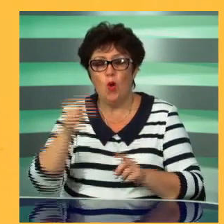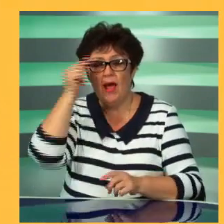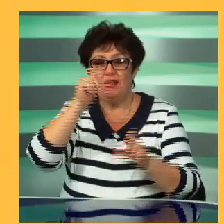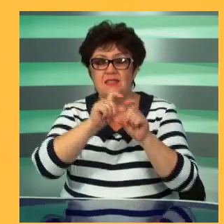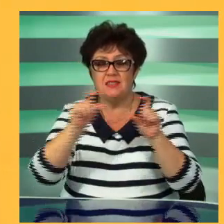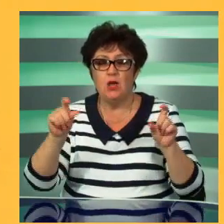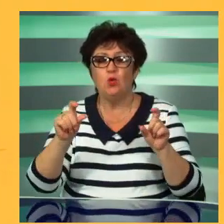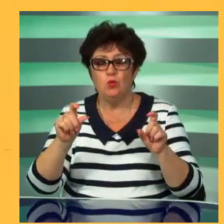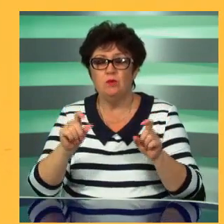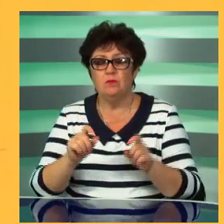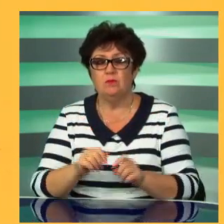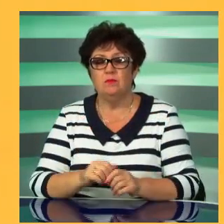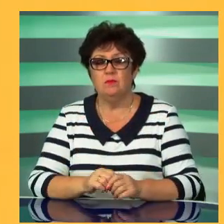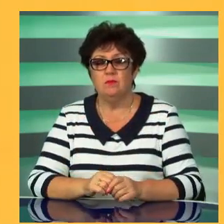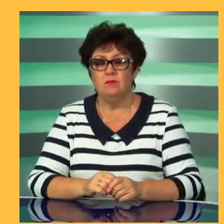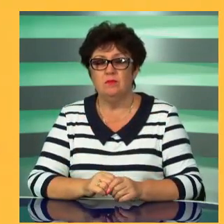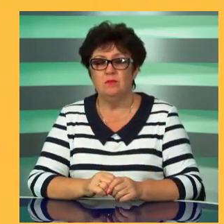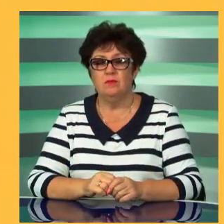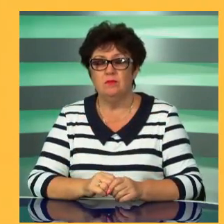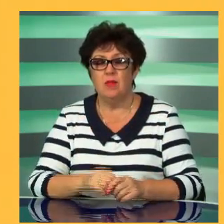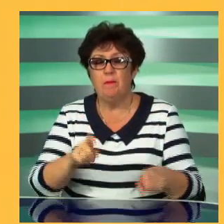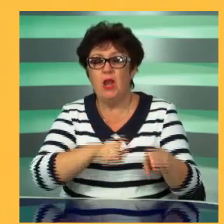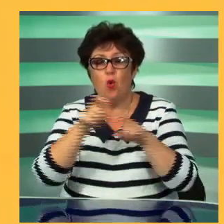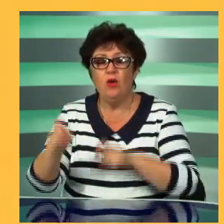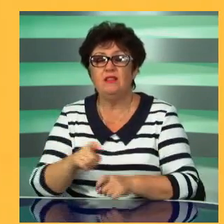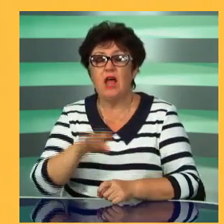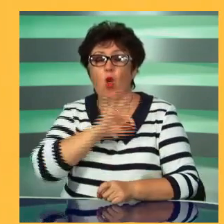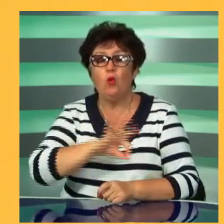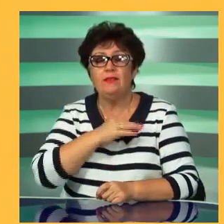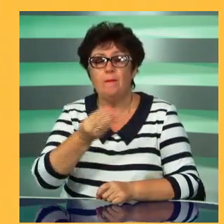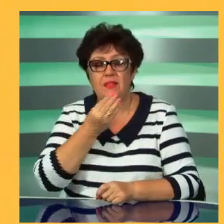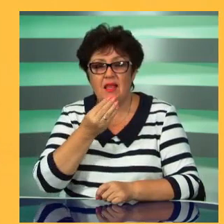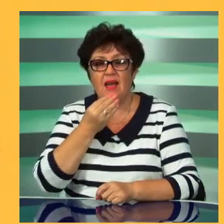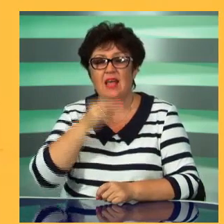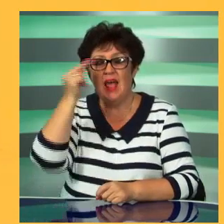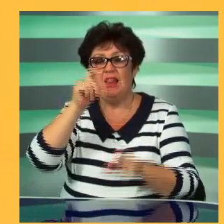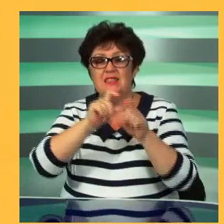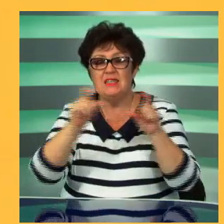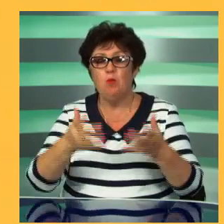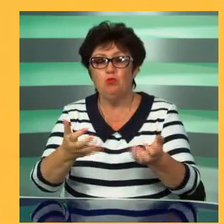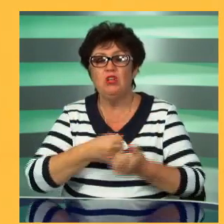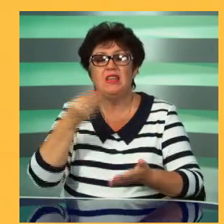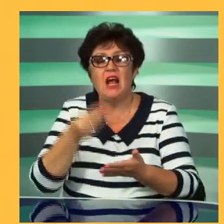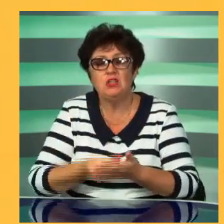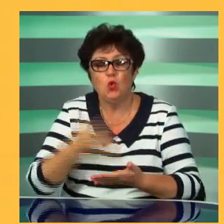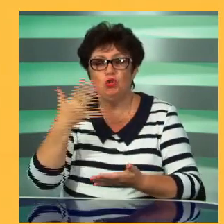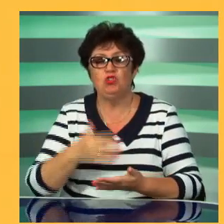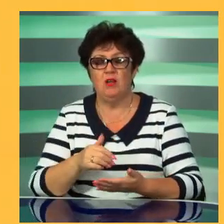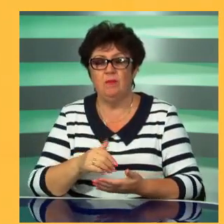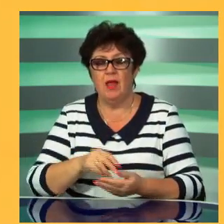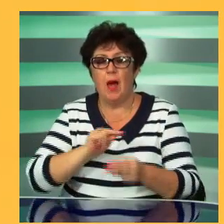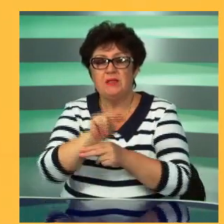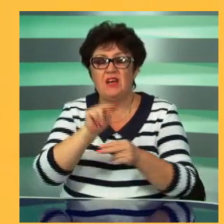лицею достался новый автобус, лицей переходит на льготное питание, лицей получил дорогостоящее